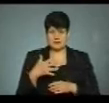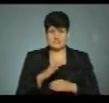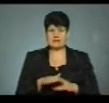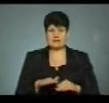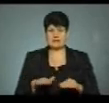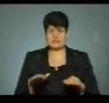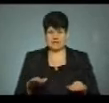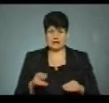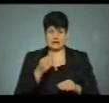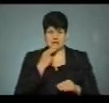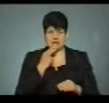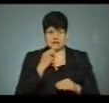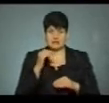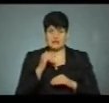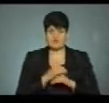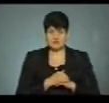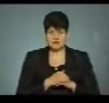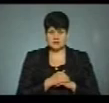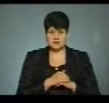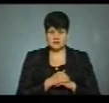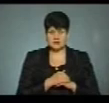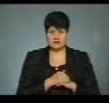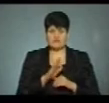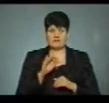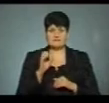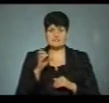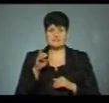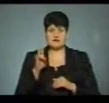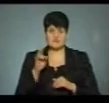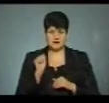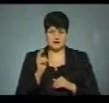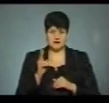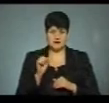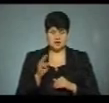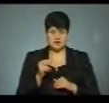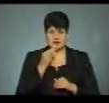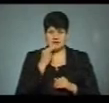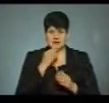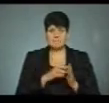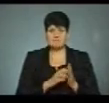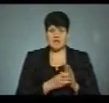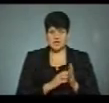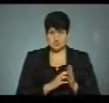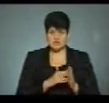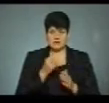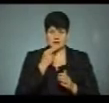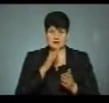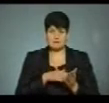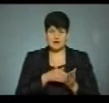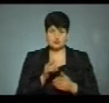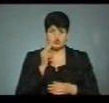дітей, їли на вечерю вівсяну кашу, їли печиво, їли масло і